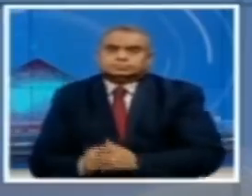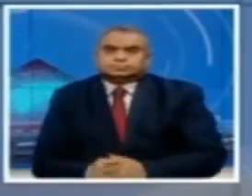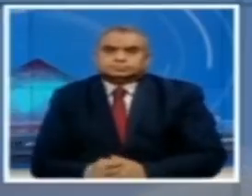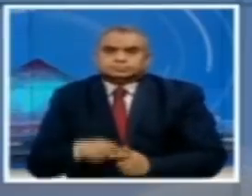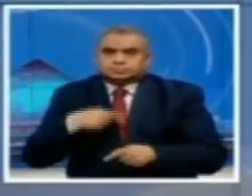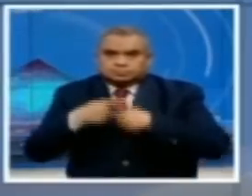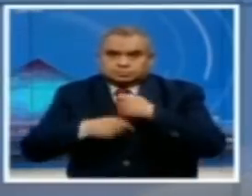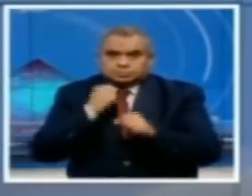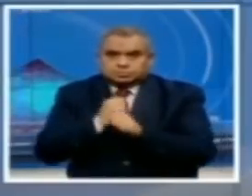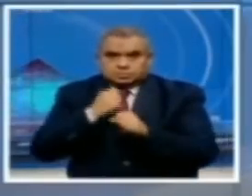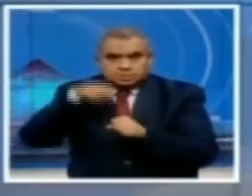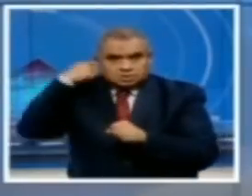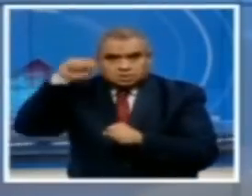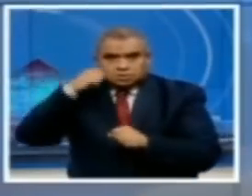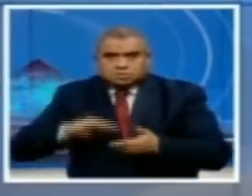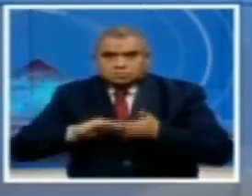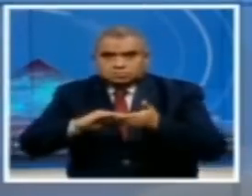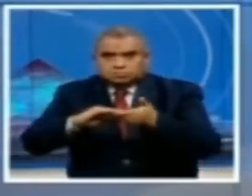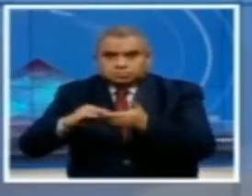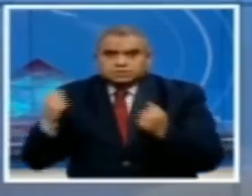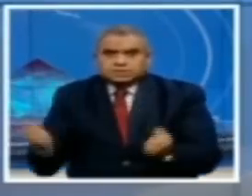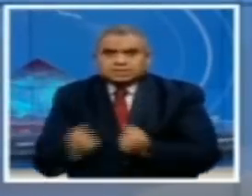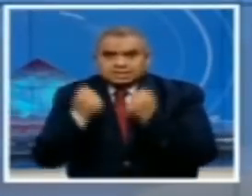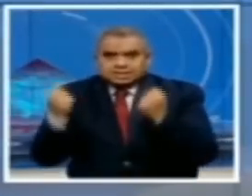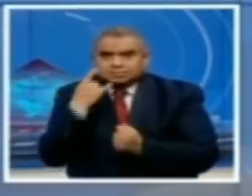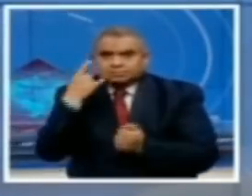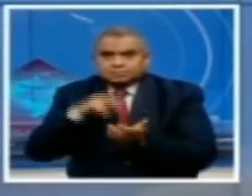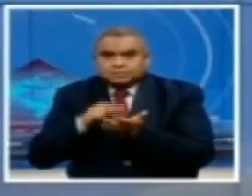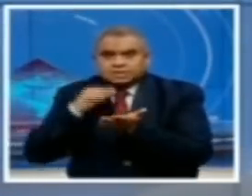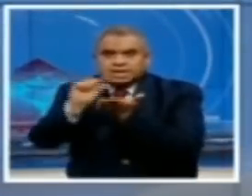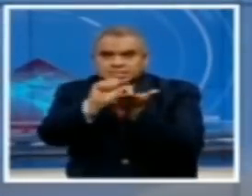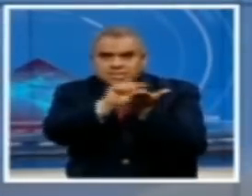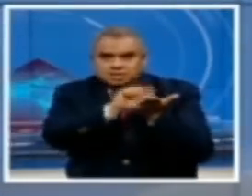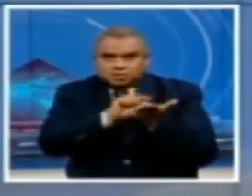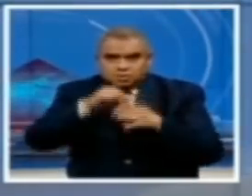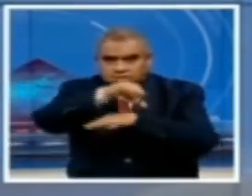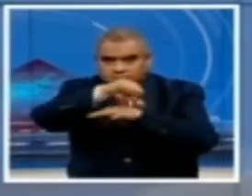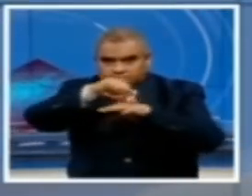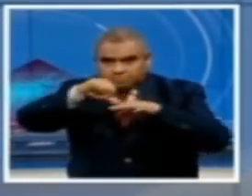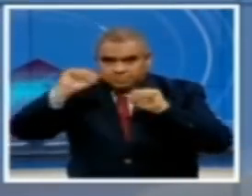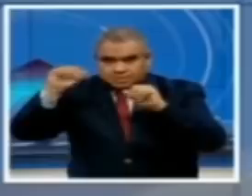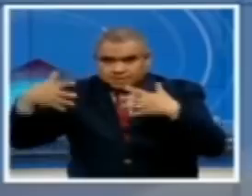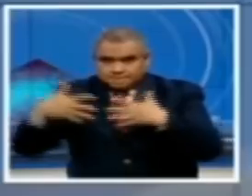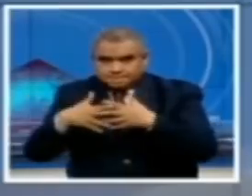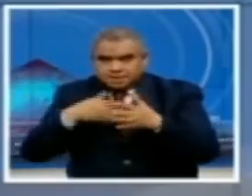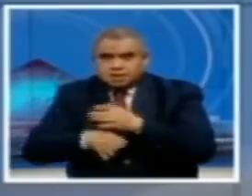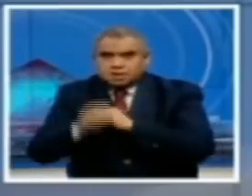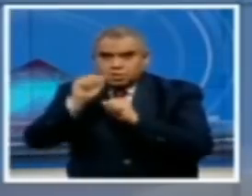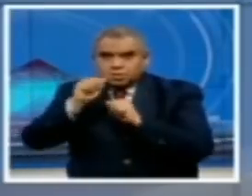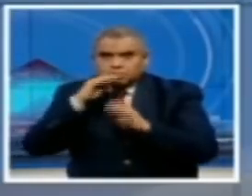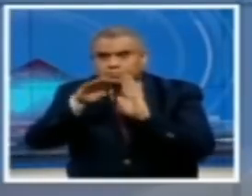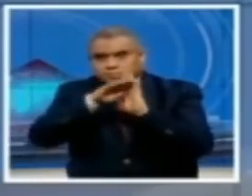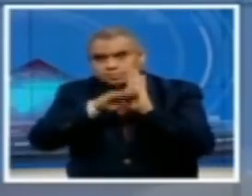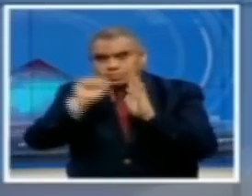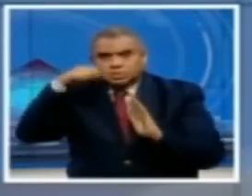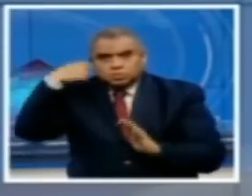في إطار حرص الوزارة على تقديم الدعم التدريبي الأمني للدول الشقيقة لتحقيق الاستقرار في بلدانهم، نظمت